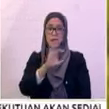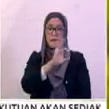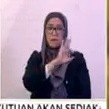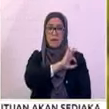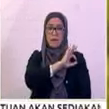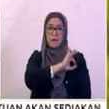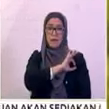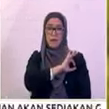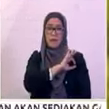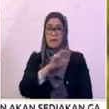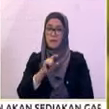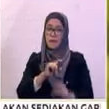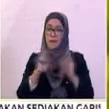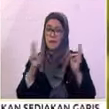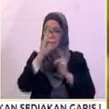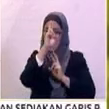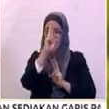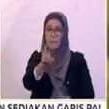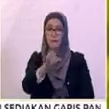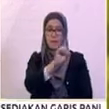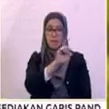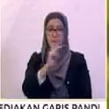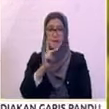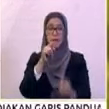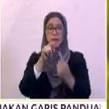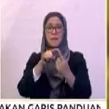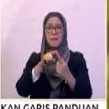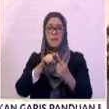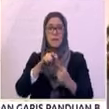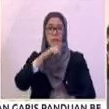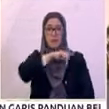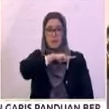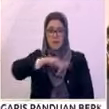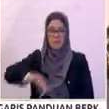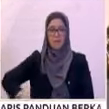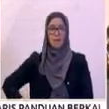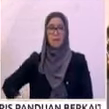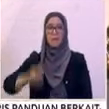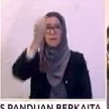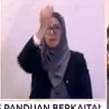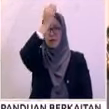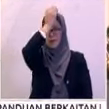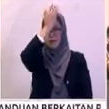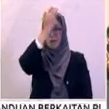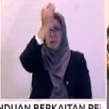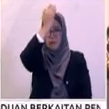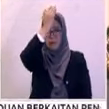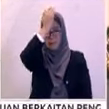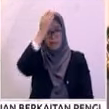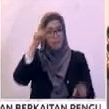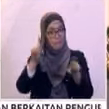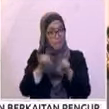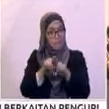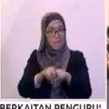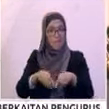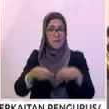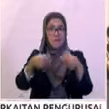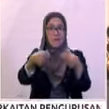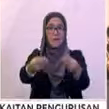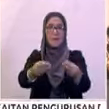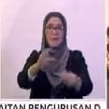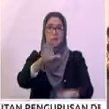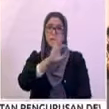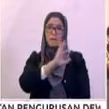Dihormati DK kepada Raja Permaisuri Agong. Yang di-Pertuan Agong pula akan menganugerahkan Darjah Utama Seri Mahkota